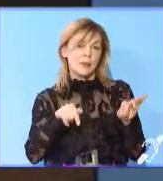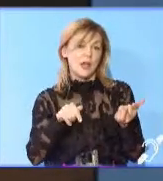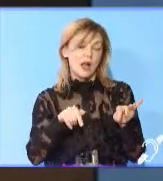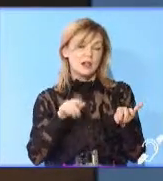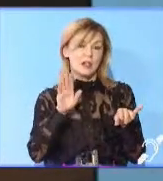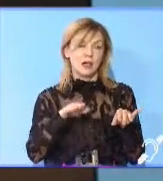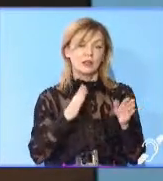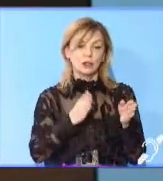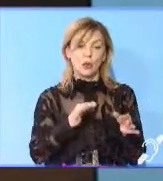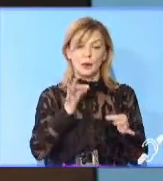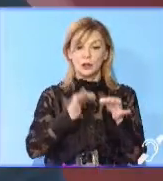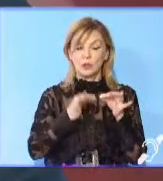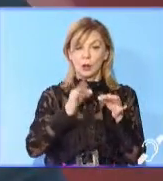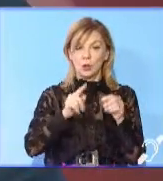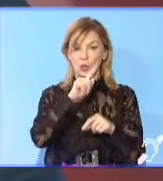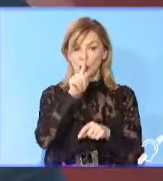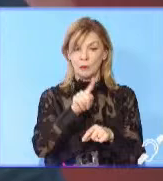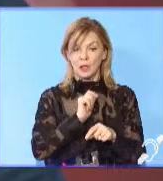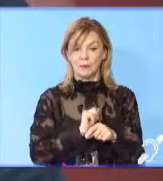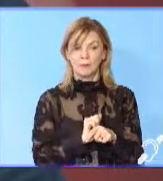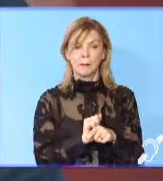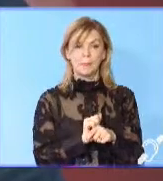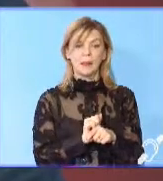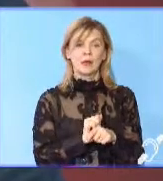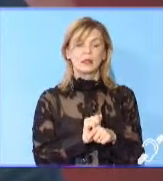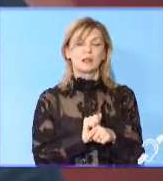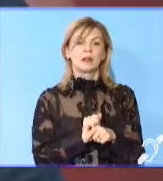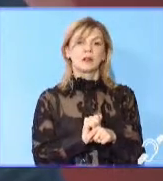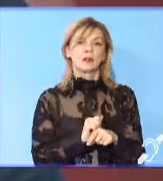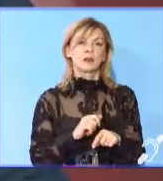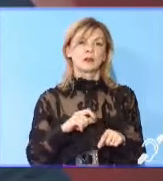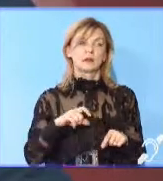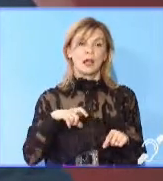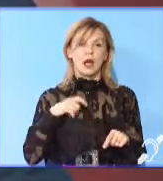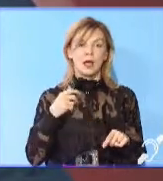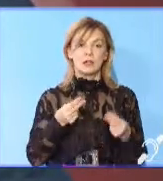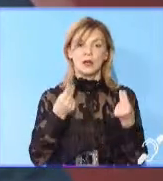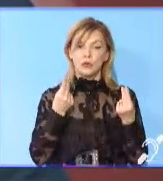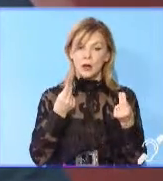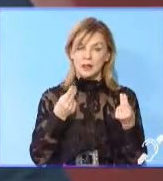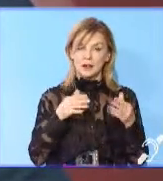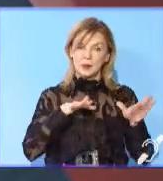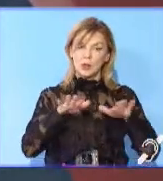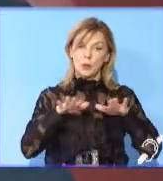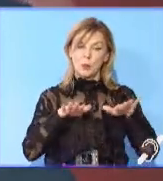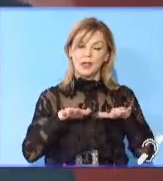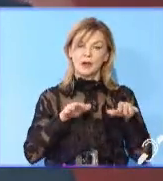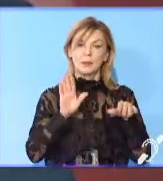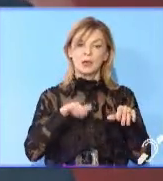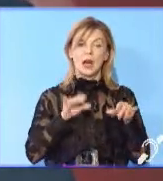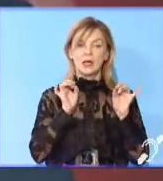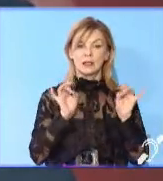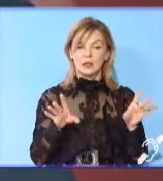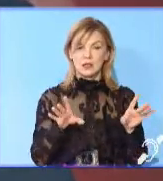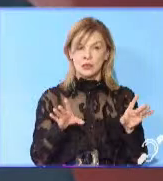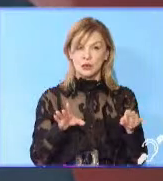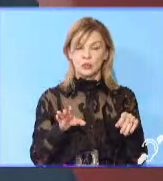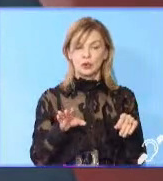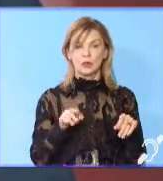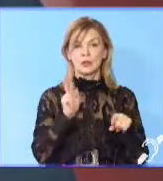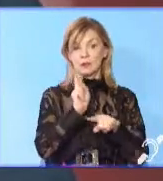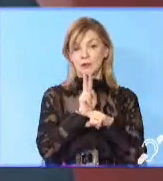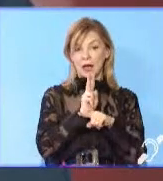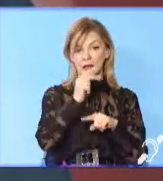ce presupune? În termeni financiari este o abordare de management al riscului, adică de gestiunea a